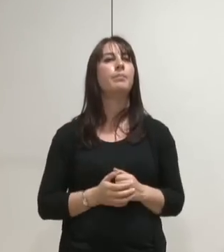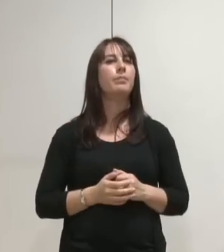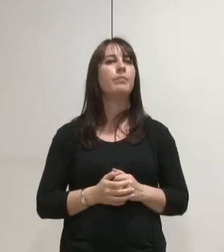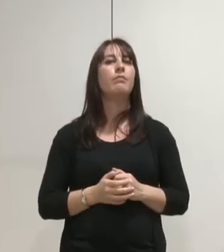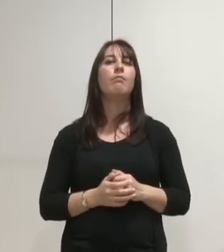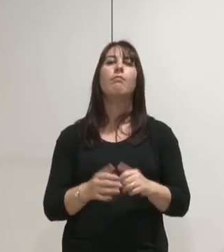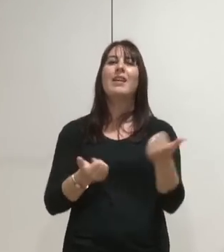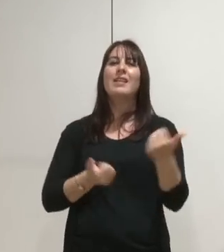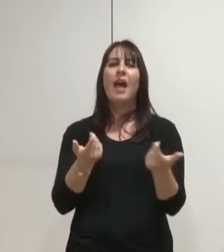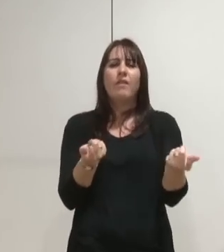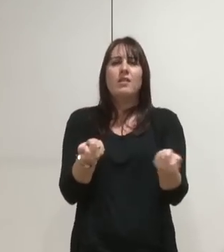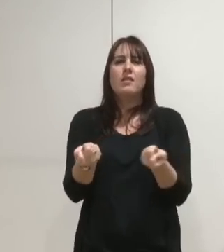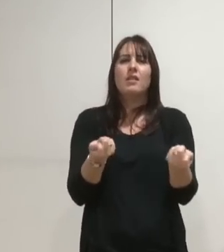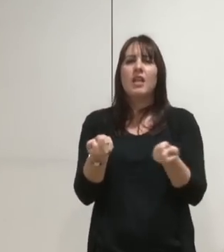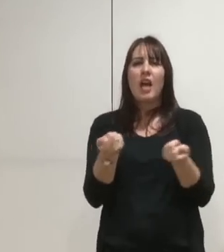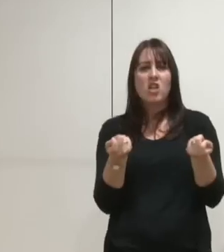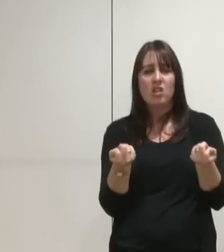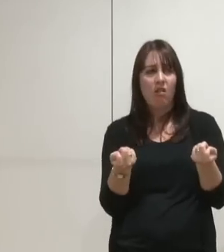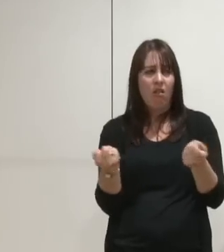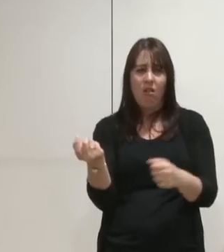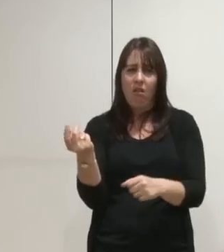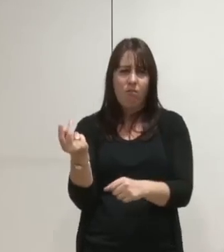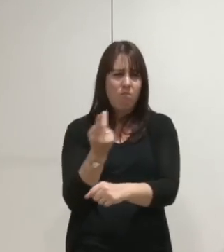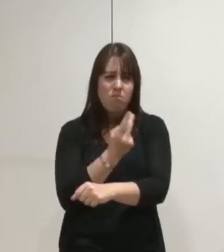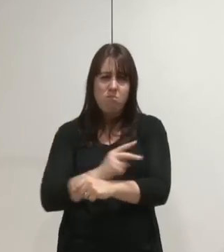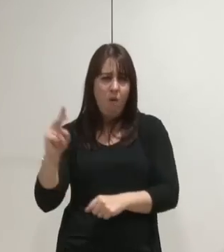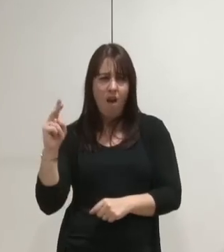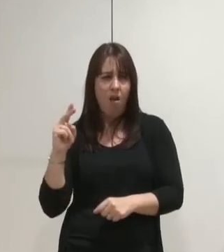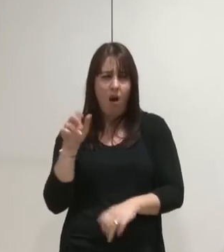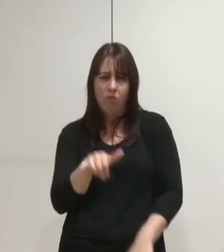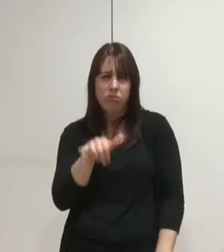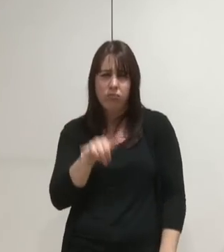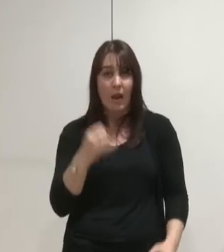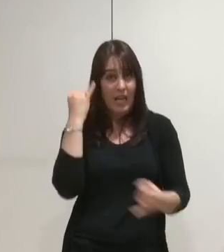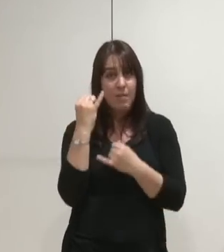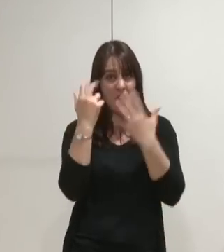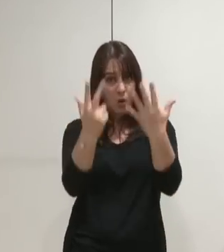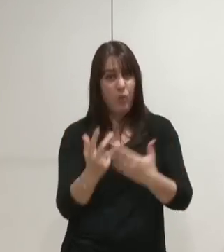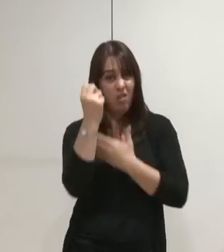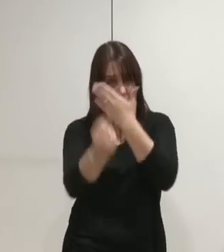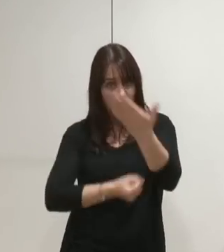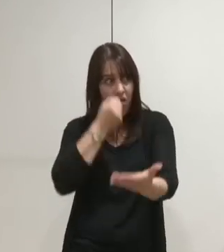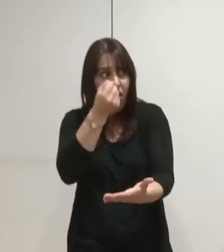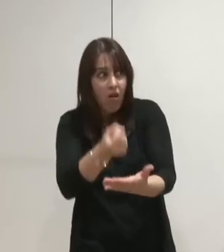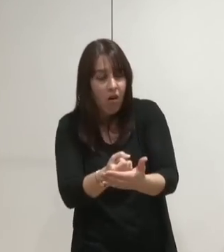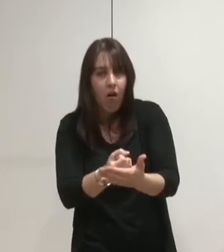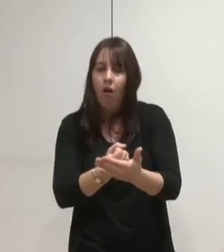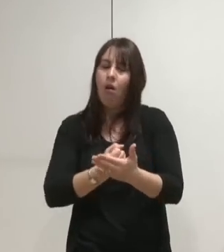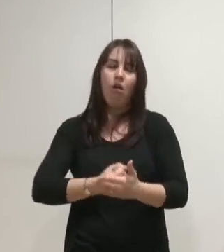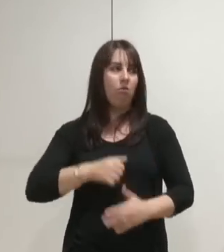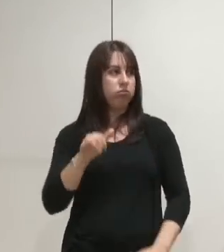régie est nuisible si elle va jusqu'à son terme car depuis le